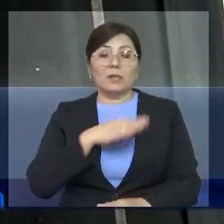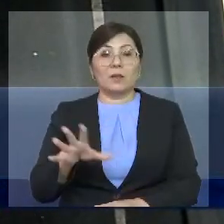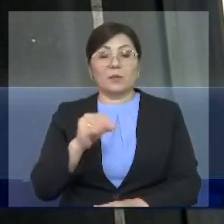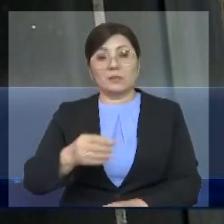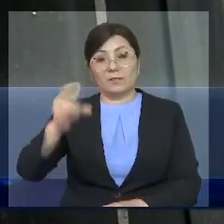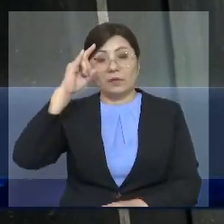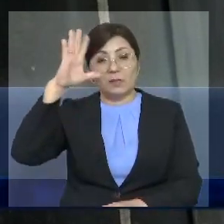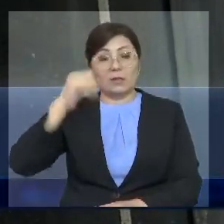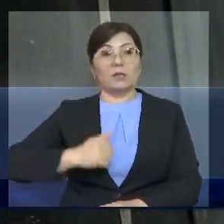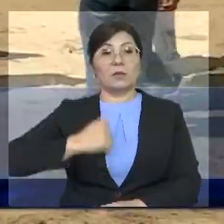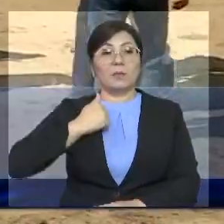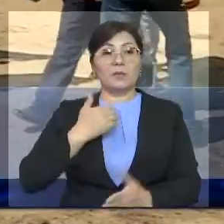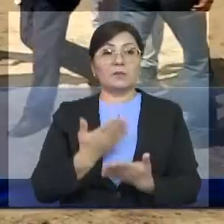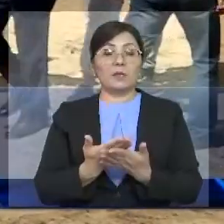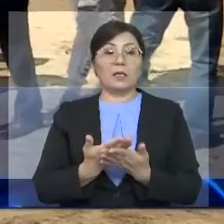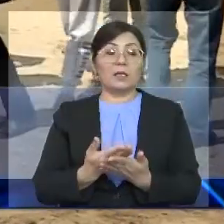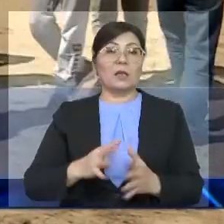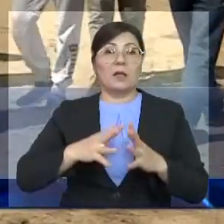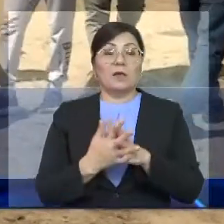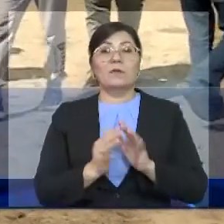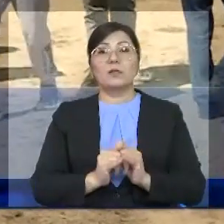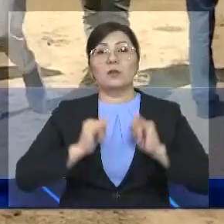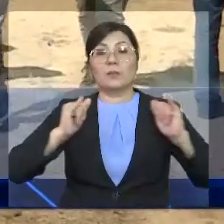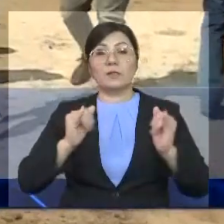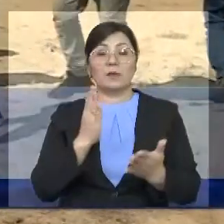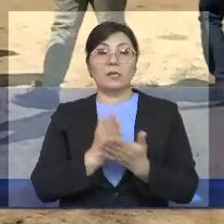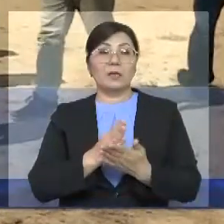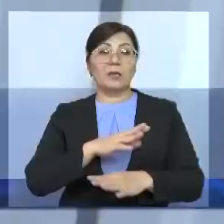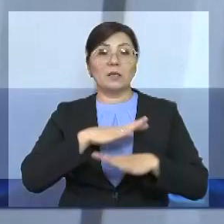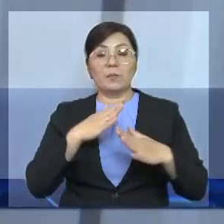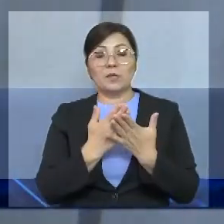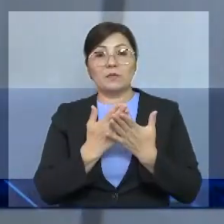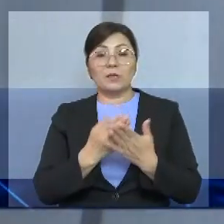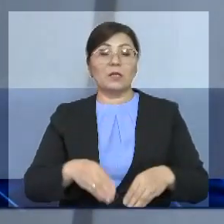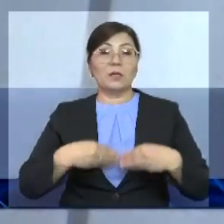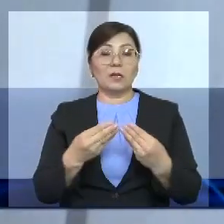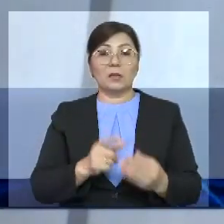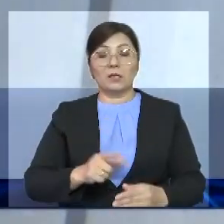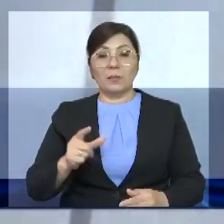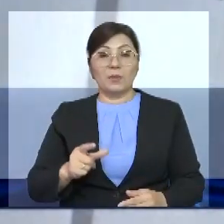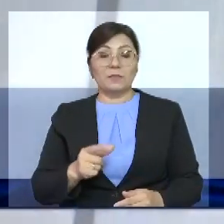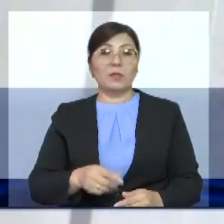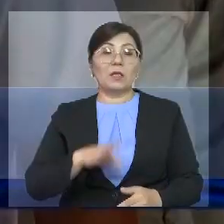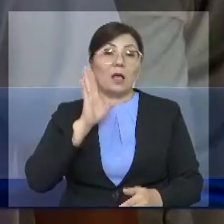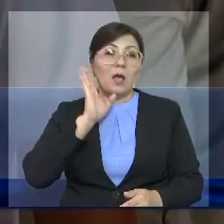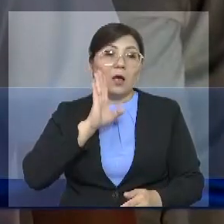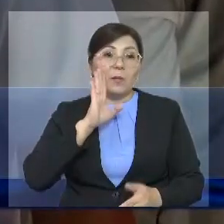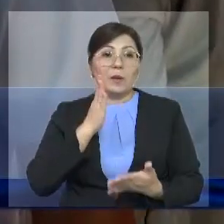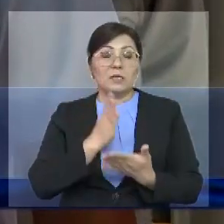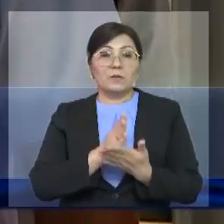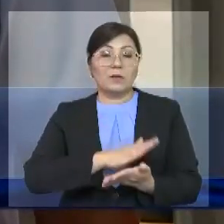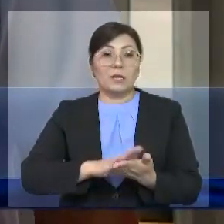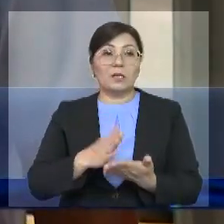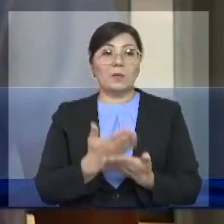известных батыров. Да, действительно, село развивается. Здесь есть блок-модуль, который дает жителям чистую воду. Однако есть и обратная